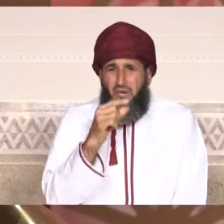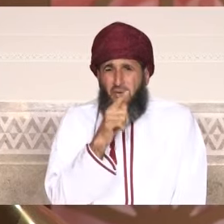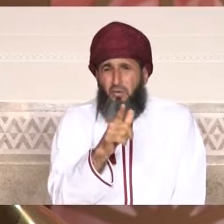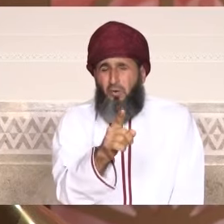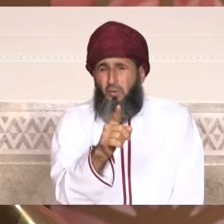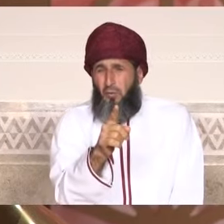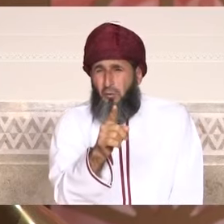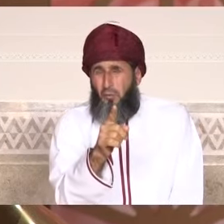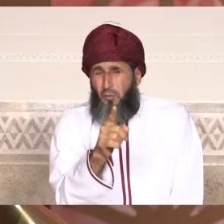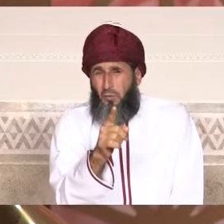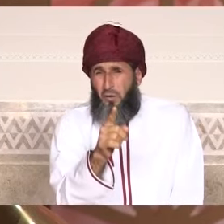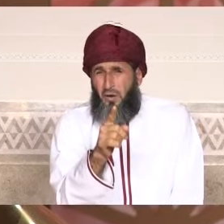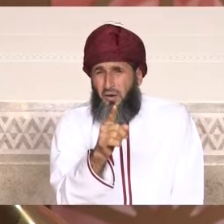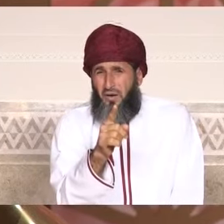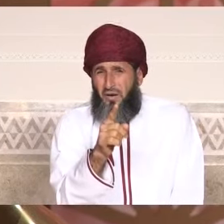يكن في